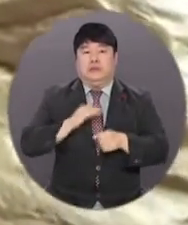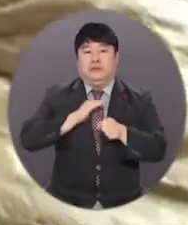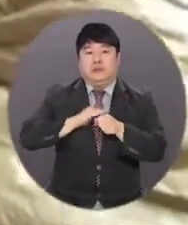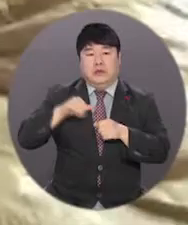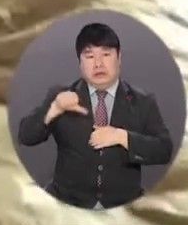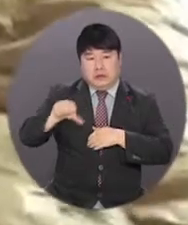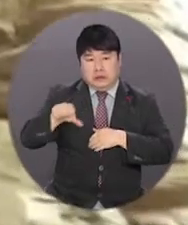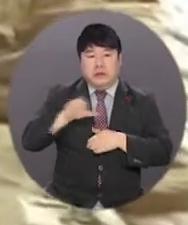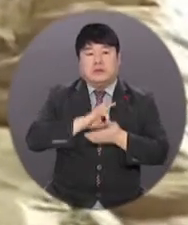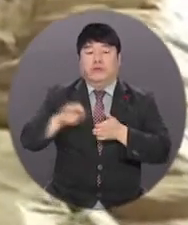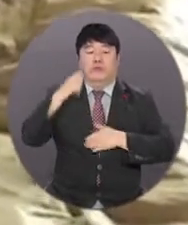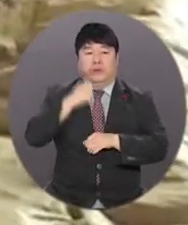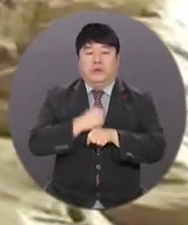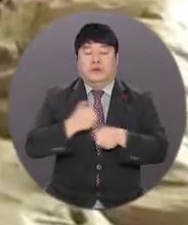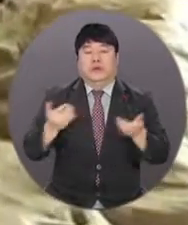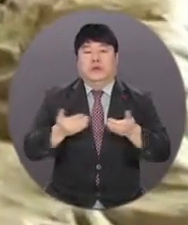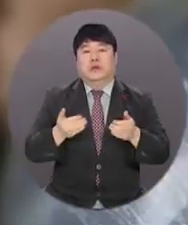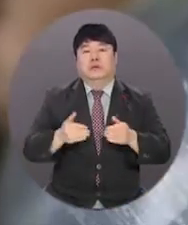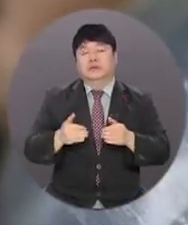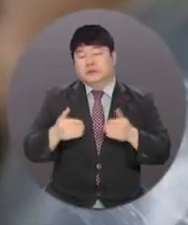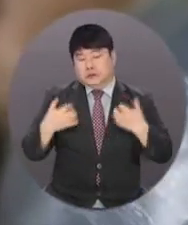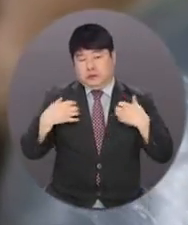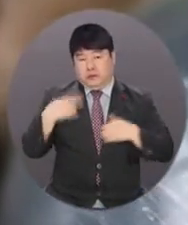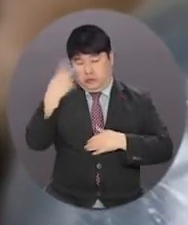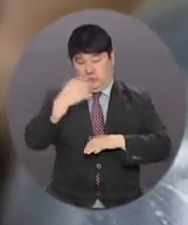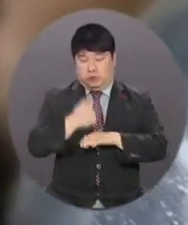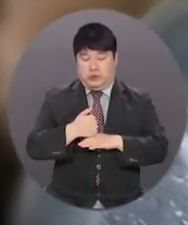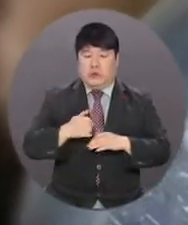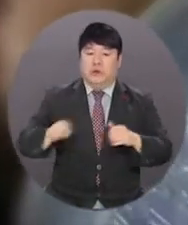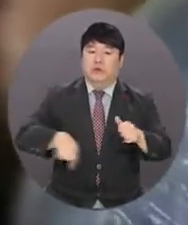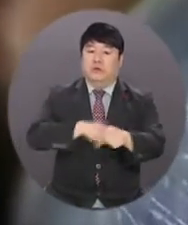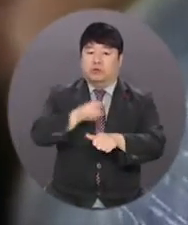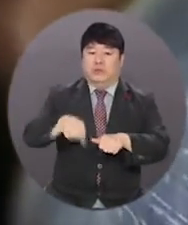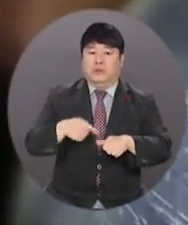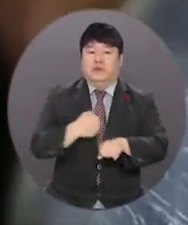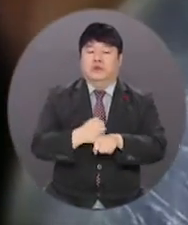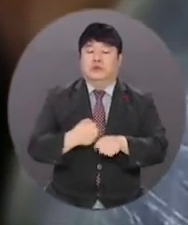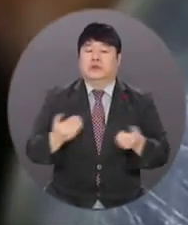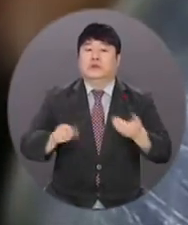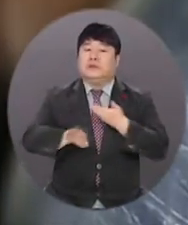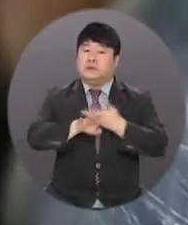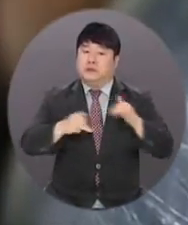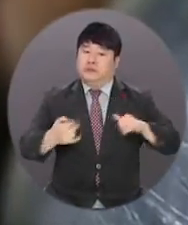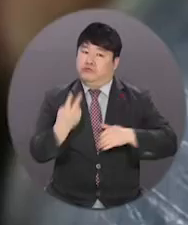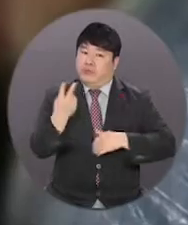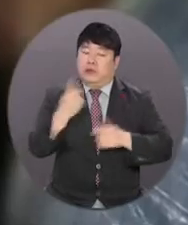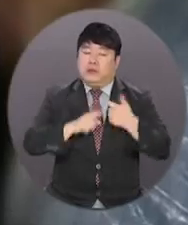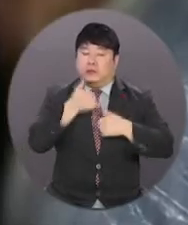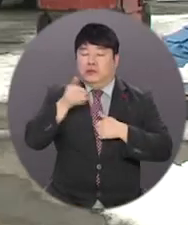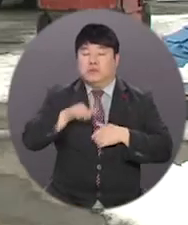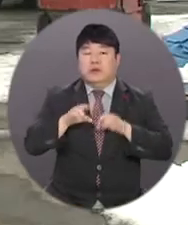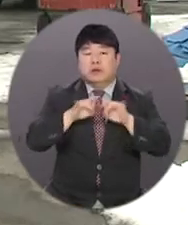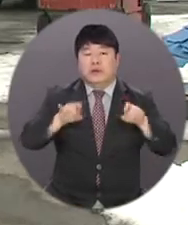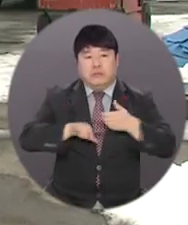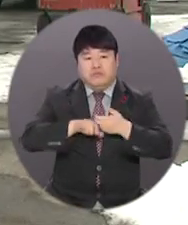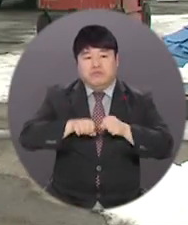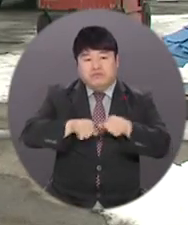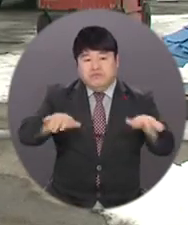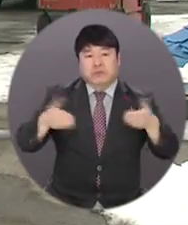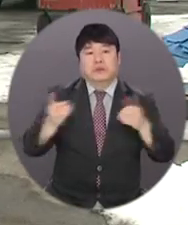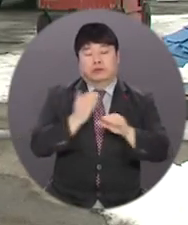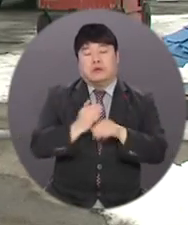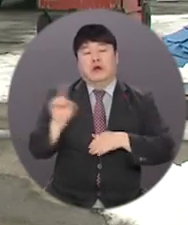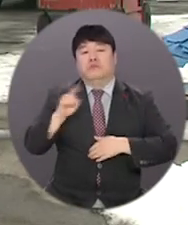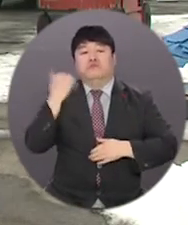때문입니다. 노동청 조사 결과 사고 당시 주변에는 다른 노동자 2명이 더 있었지만 각자 흩어져 작업 중이어서 아무도